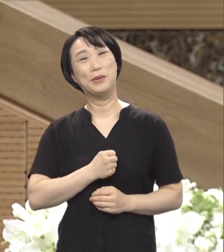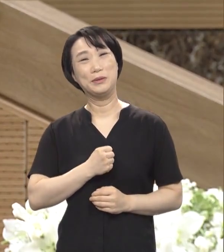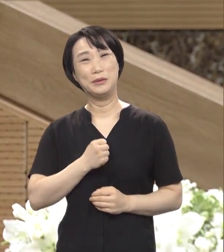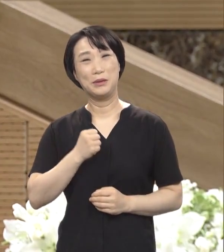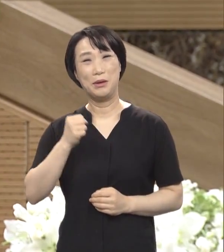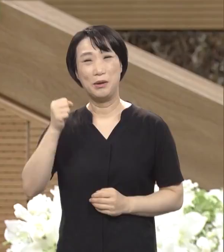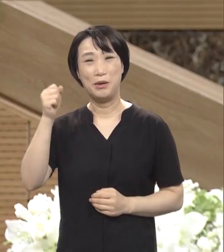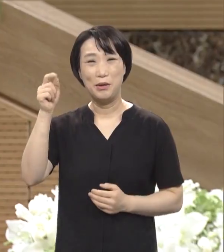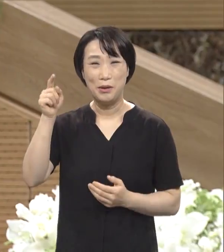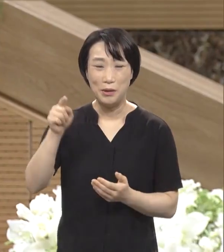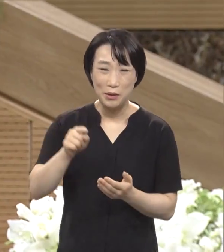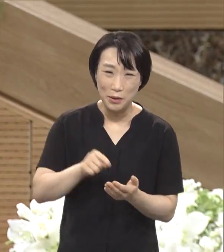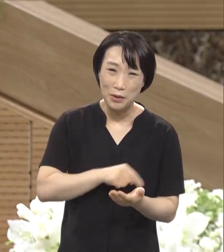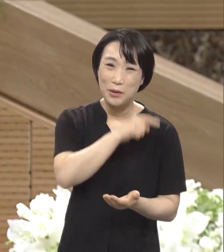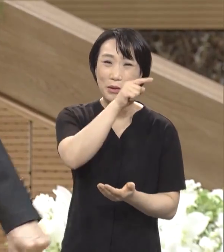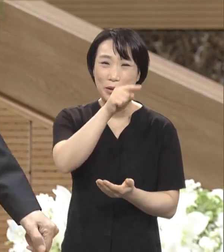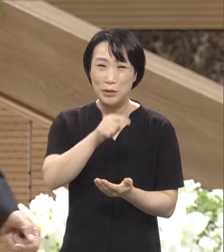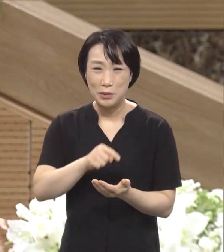눈으로써